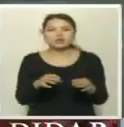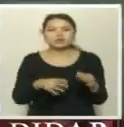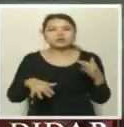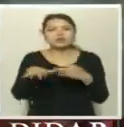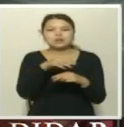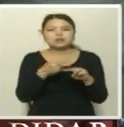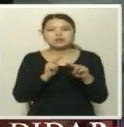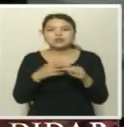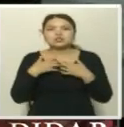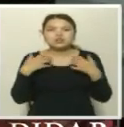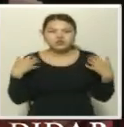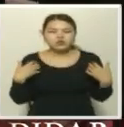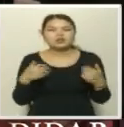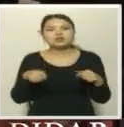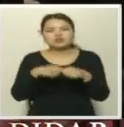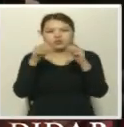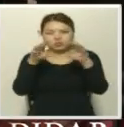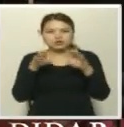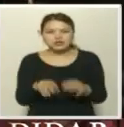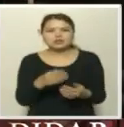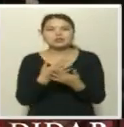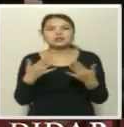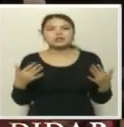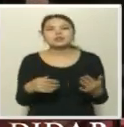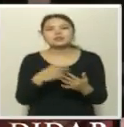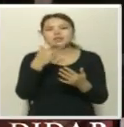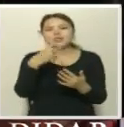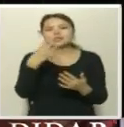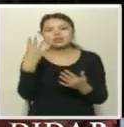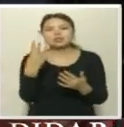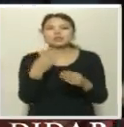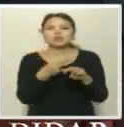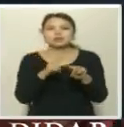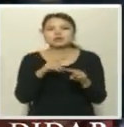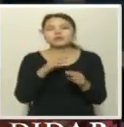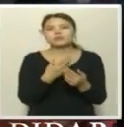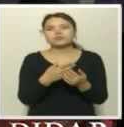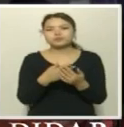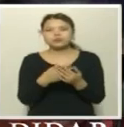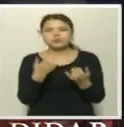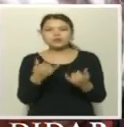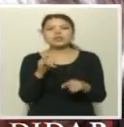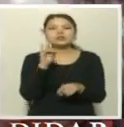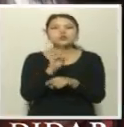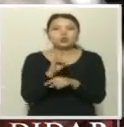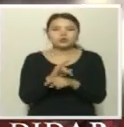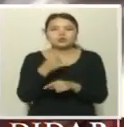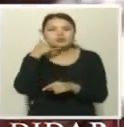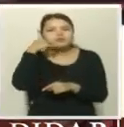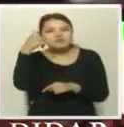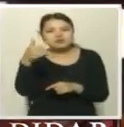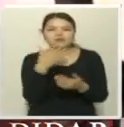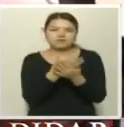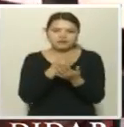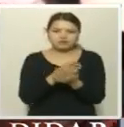выпаса сельскохозяйственных животных. По статье 438 КОАП РК заведомо положено вызов специальных служб,